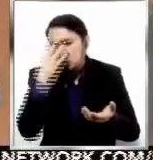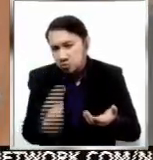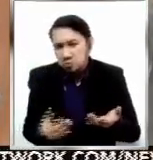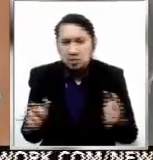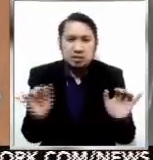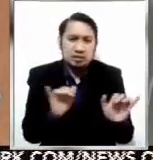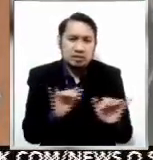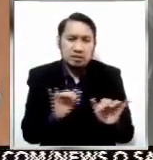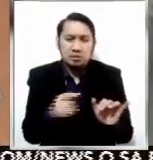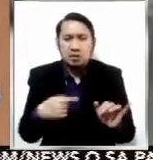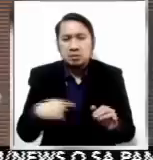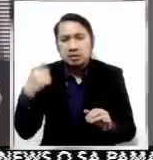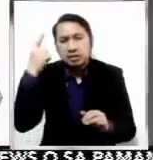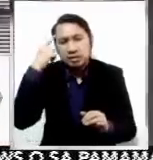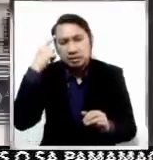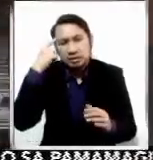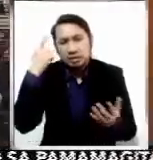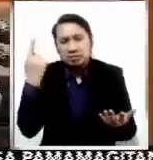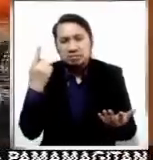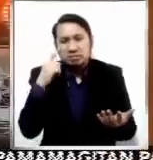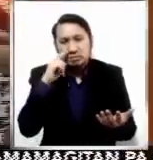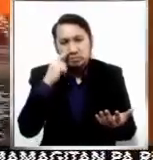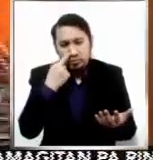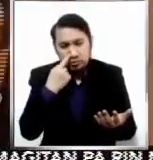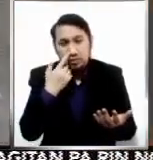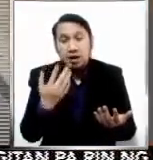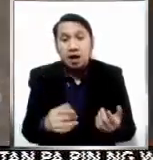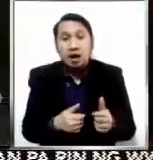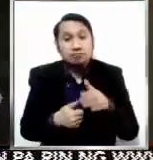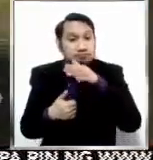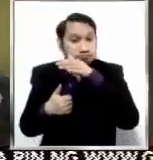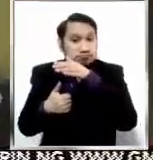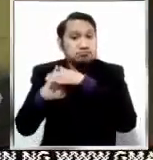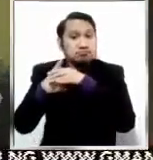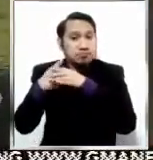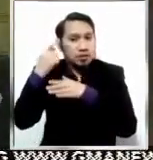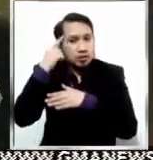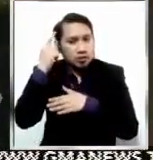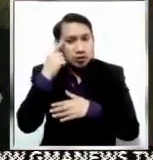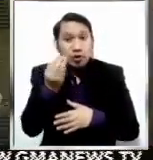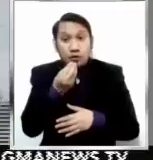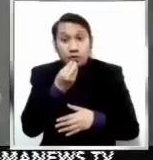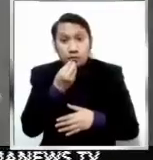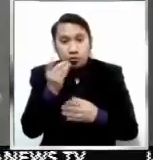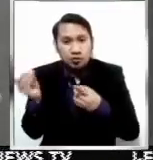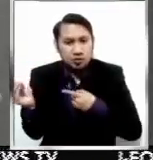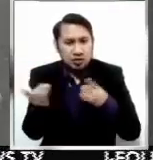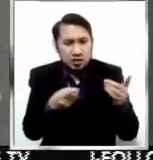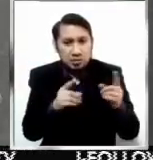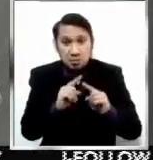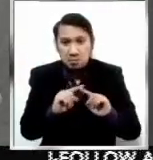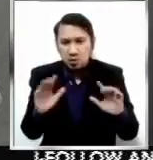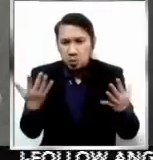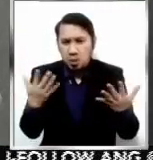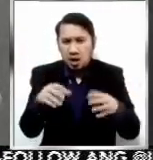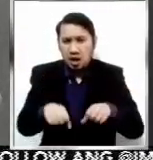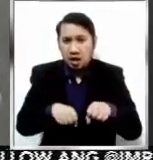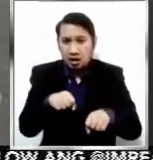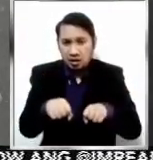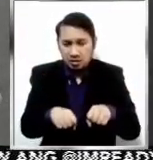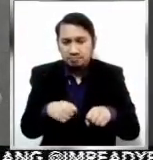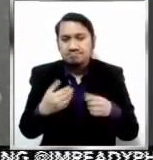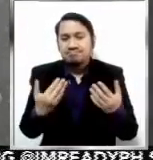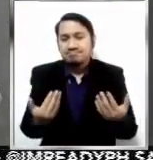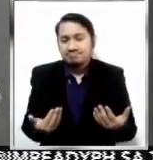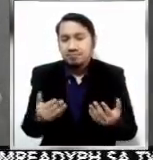ko, nakakasawa na po yung ganun eh. Una niyang naisip, pasukin ang food delivery. Pero di wala siyang bisikleta, kaya nagbakasakali siyang